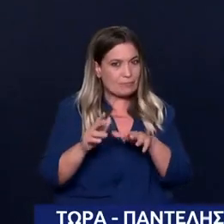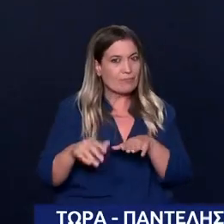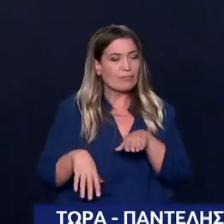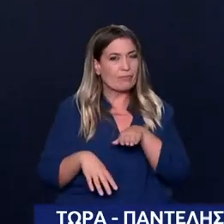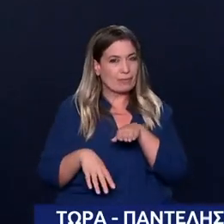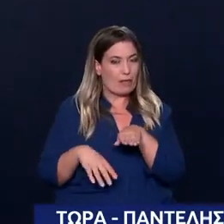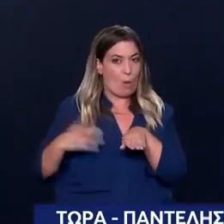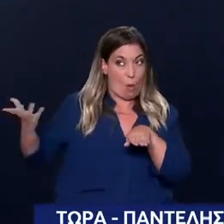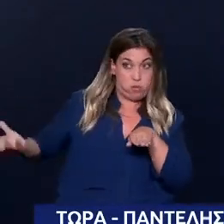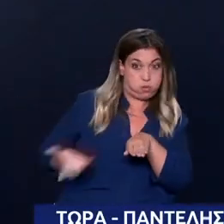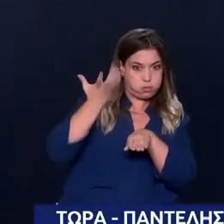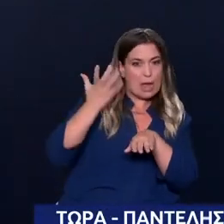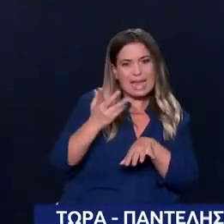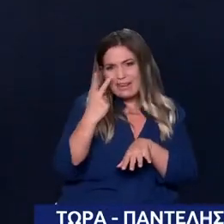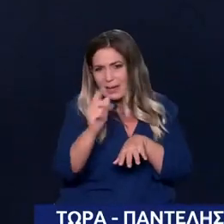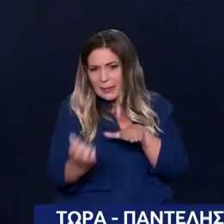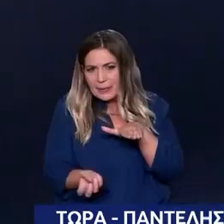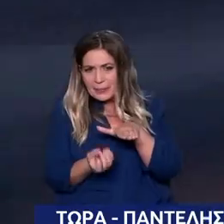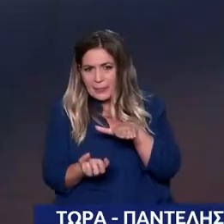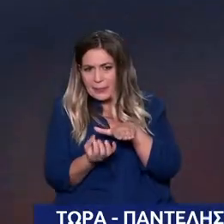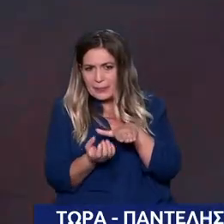χαμηλή φωτιά που βλέπουμε εμείς στην εικόνα που έχουμε?